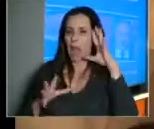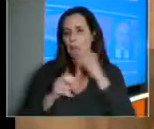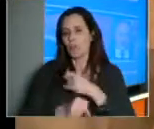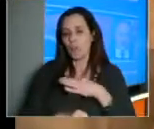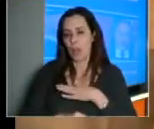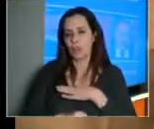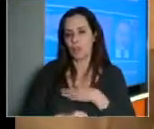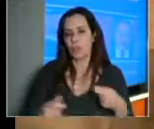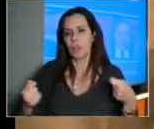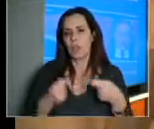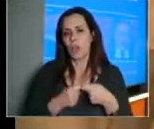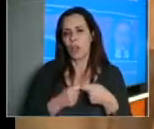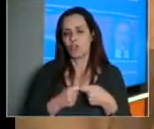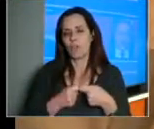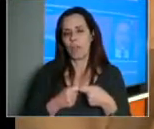שלנו לשתף